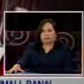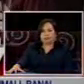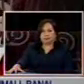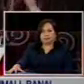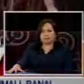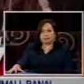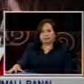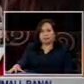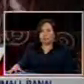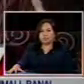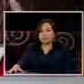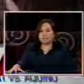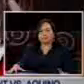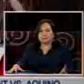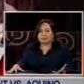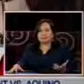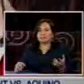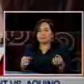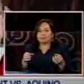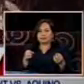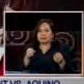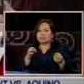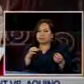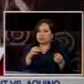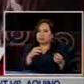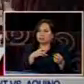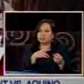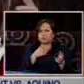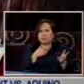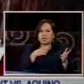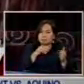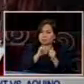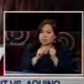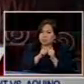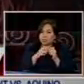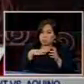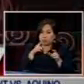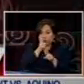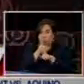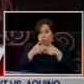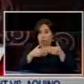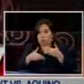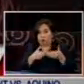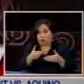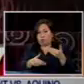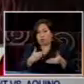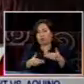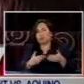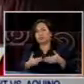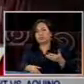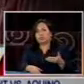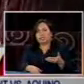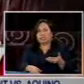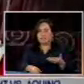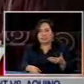Pero medyo protracted ho yun, no? Matagal, bago mapatupad dahil maraming proseso na dadaanan. Is that